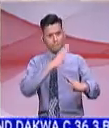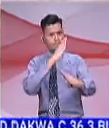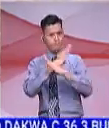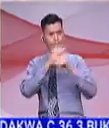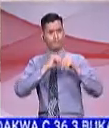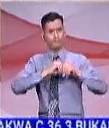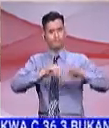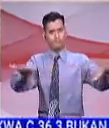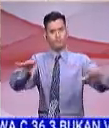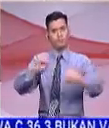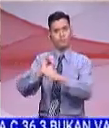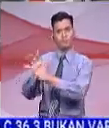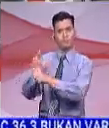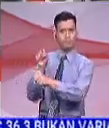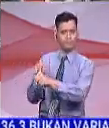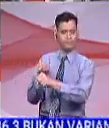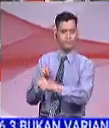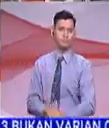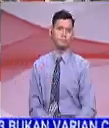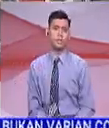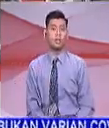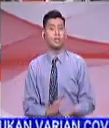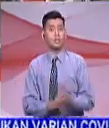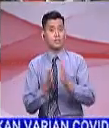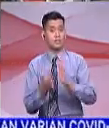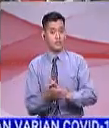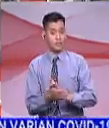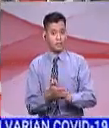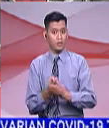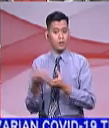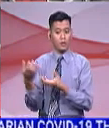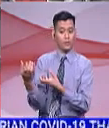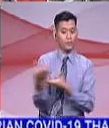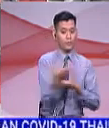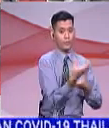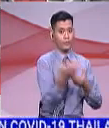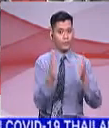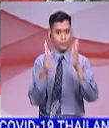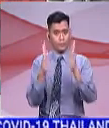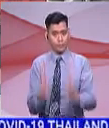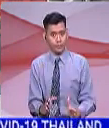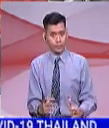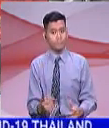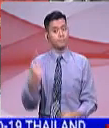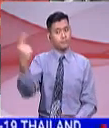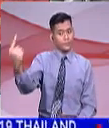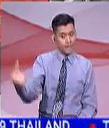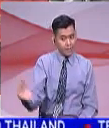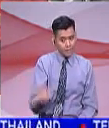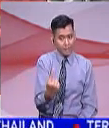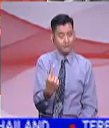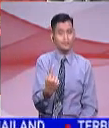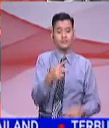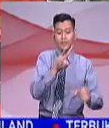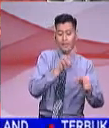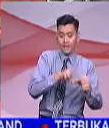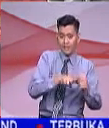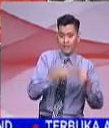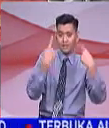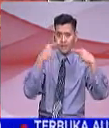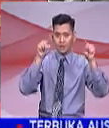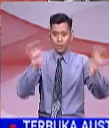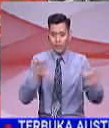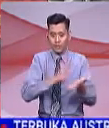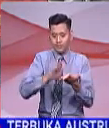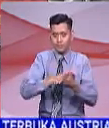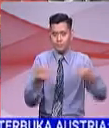virus. So, pihak bomba dah datang ke Kelang Jaya buat sanitis. Kami ucapkan jutaan terima kasih dan